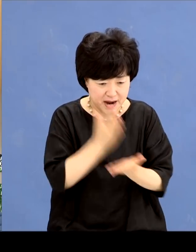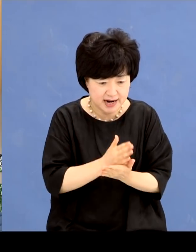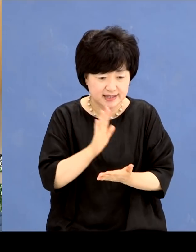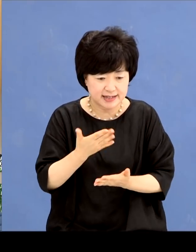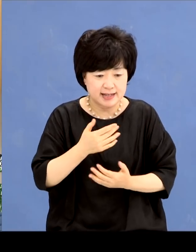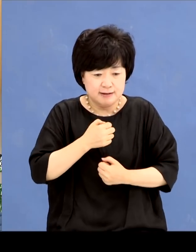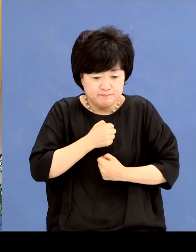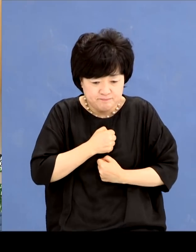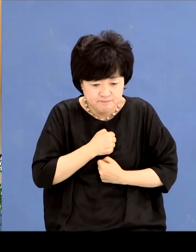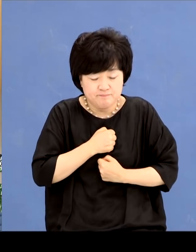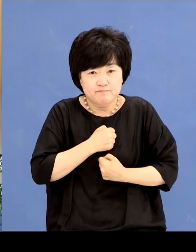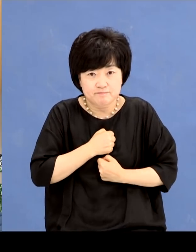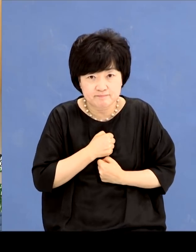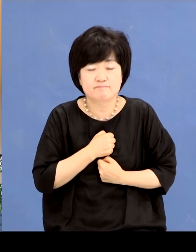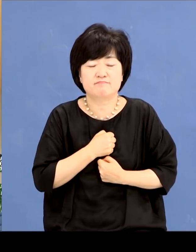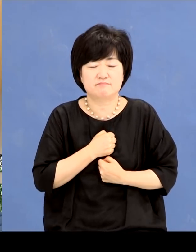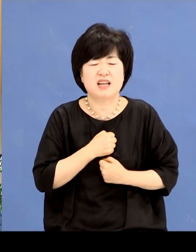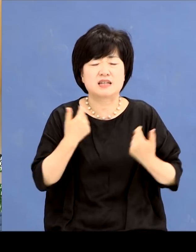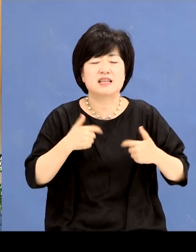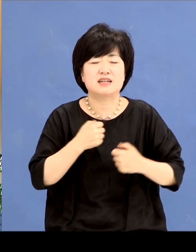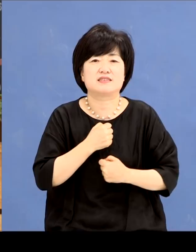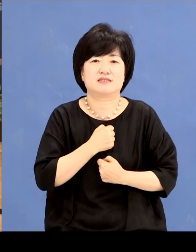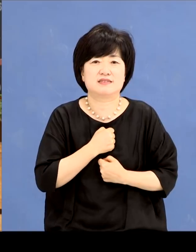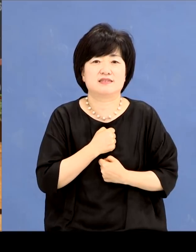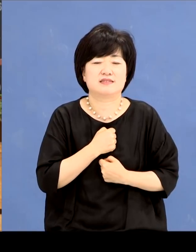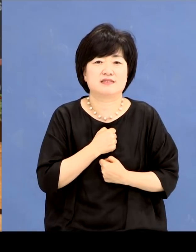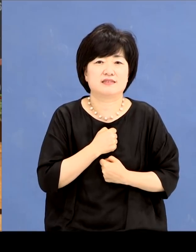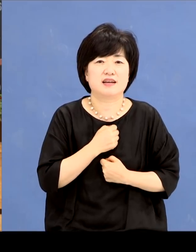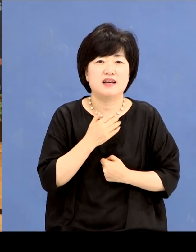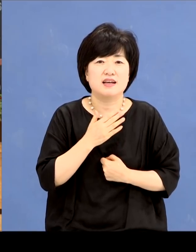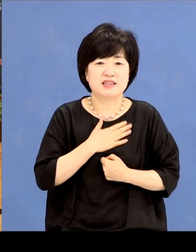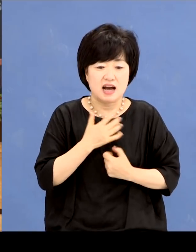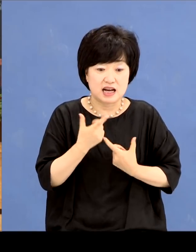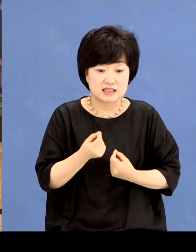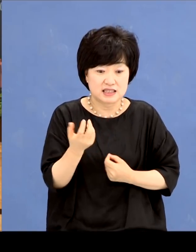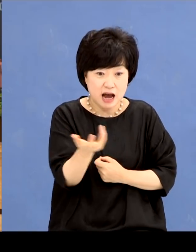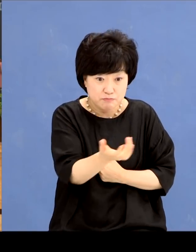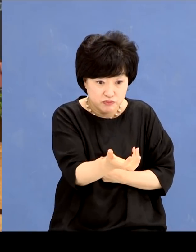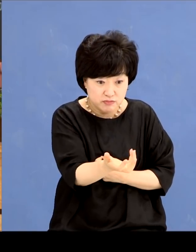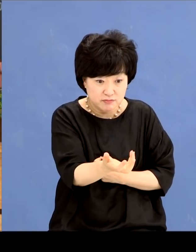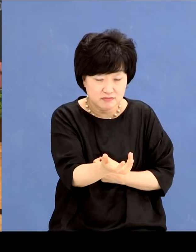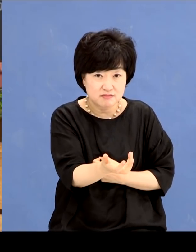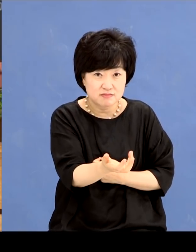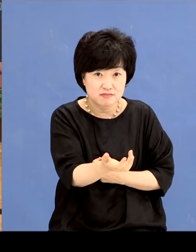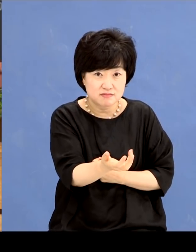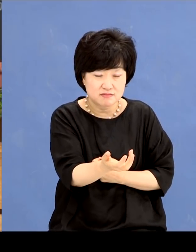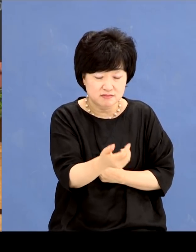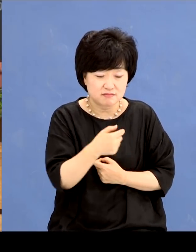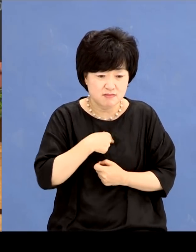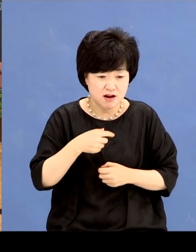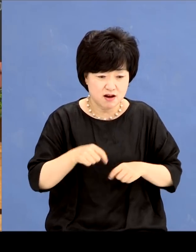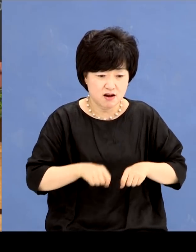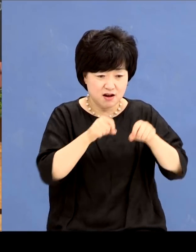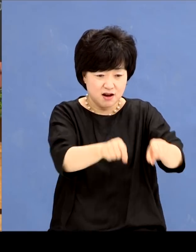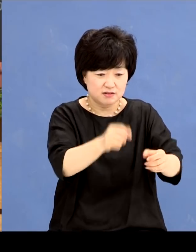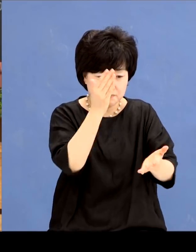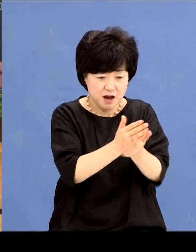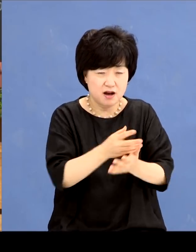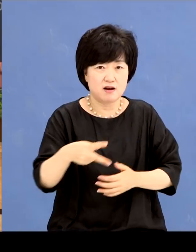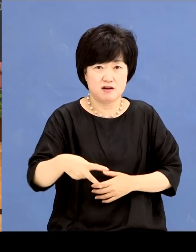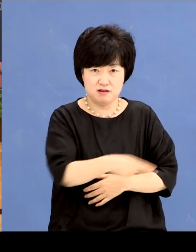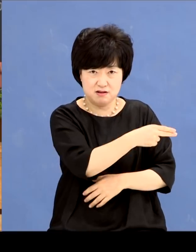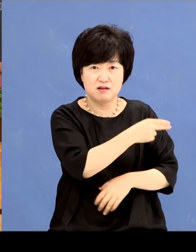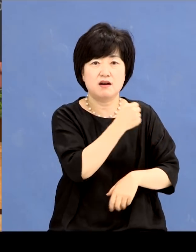노력을 했던 것 같아요. 죄를 짓는 거나 그런 것들이나. 그러네요. 네. 나 같은 아픔을 더 이상 그렇죠. 나에게서 네. 끊어야